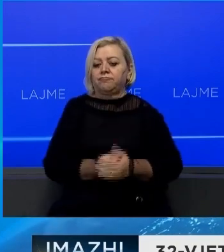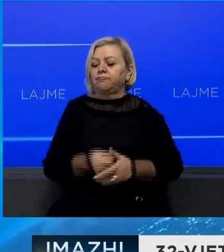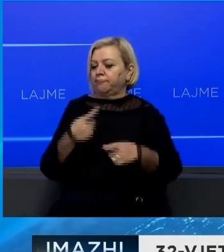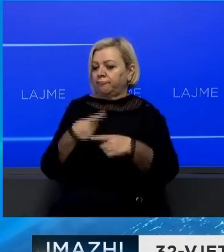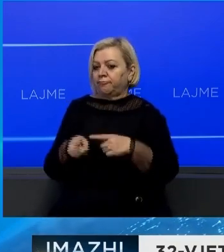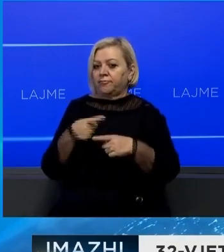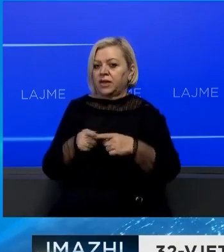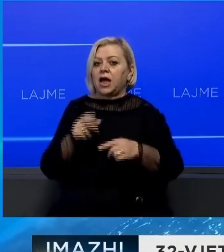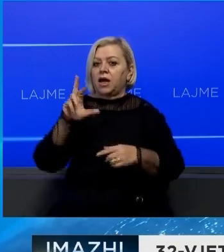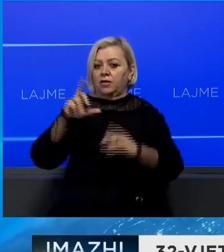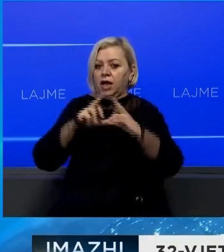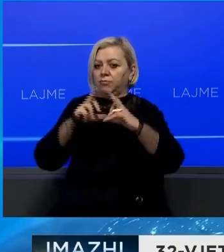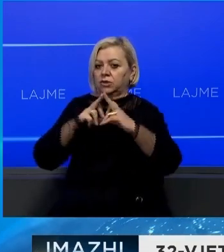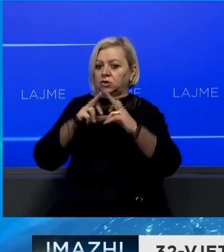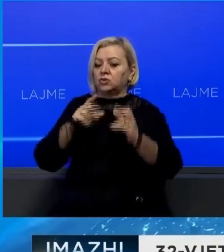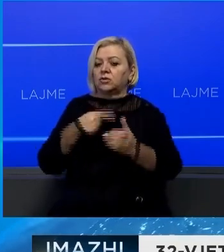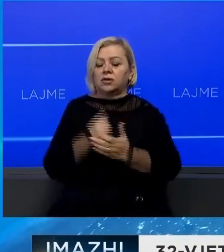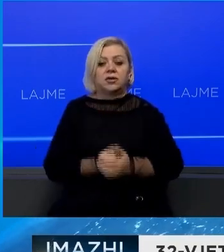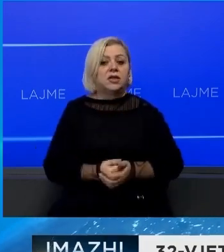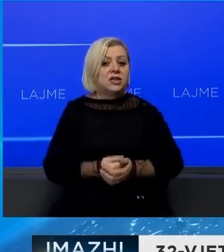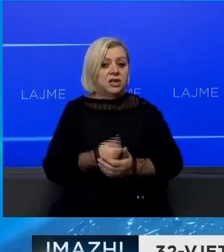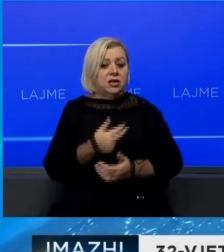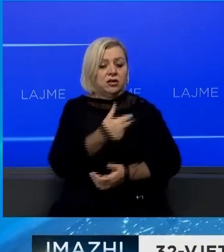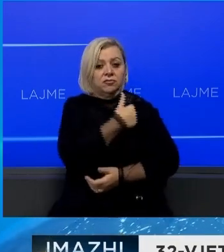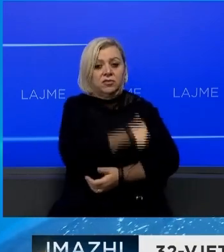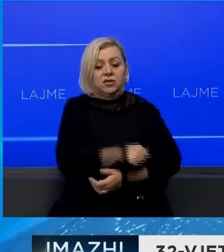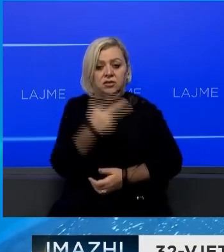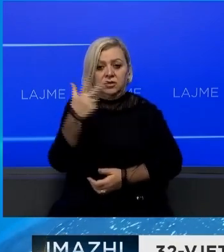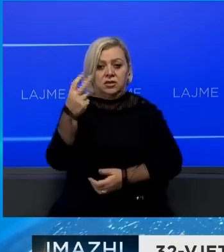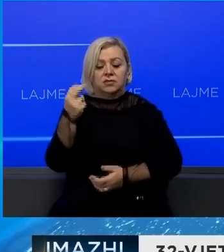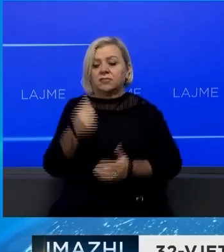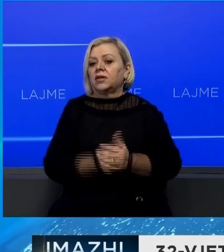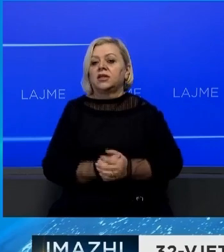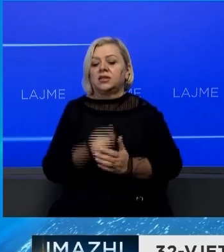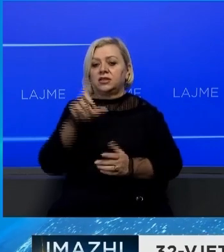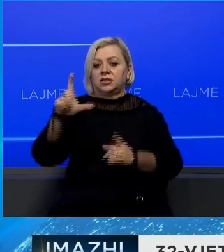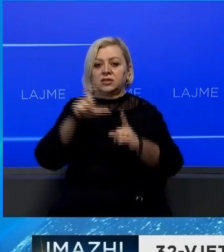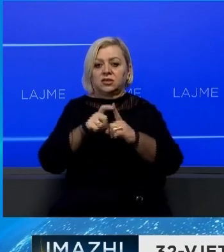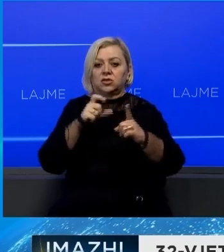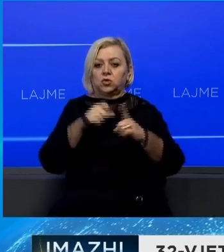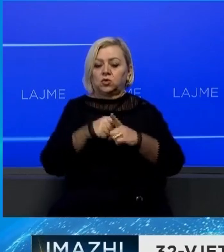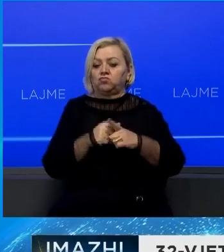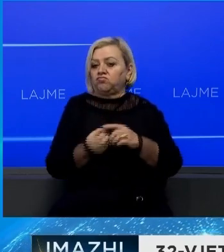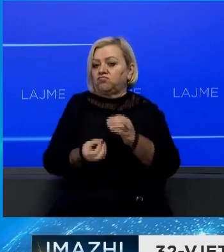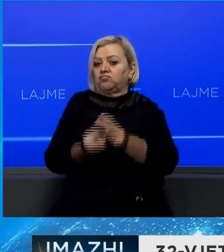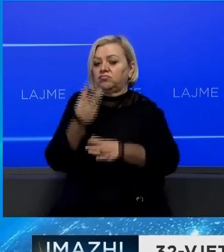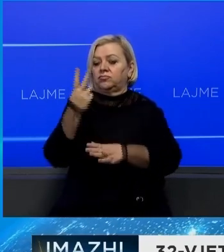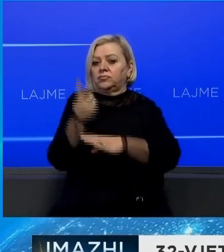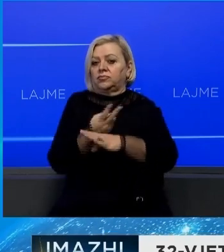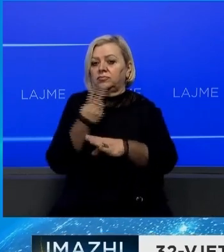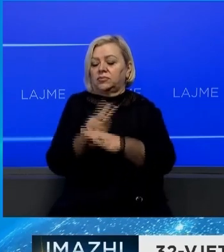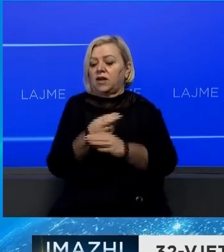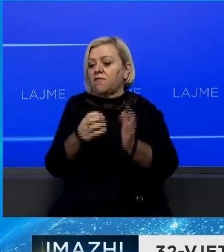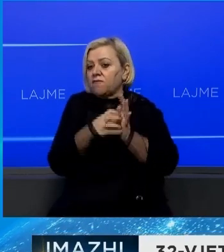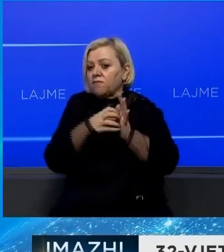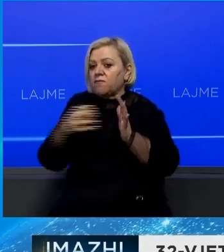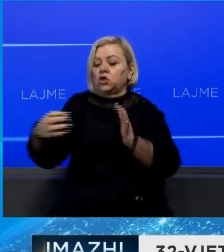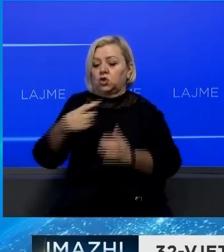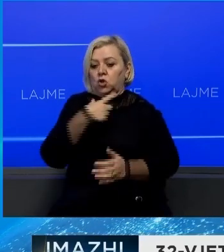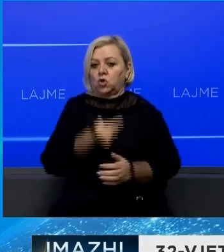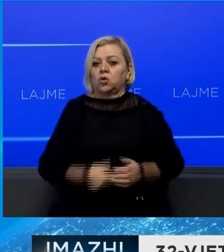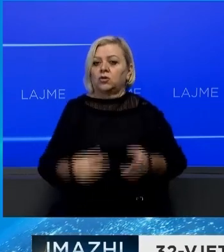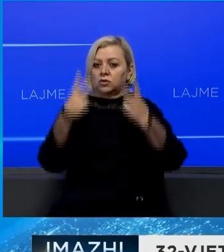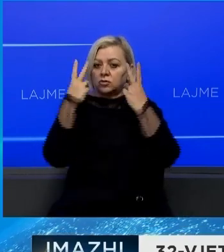rast, Avdiçiku tha se për 3 dekada Lidhja Demokratike ka lënë gjurmë në shtetformim, si dhe do të vazhdoj të luaj rol